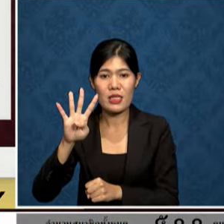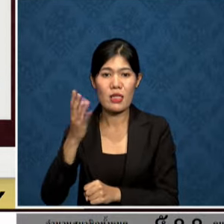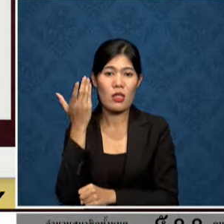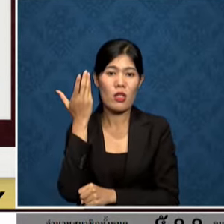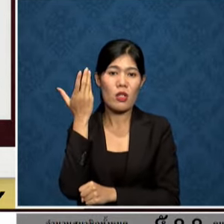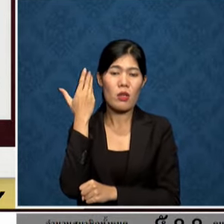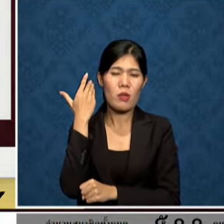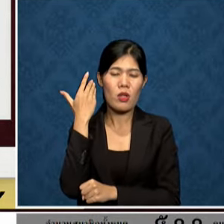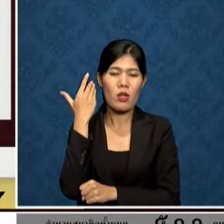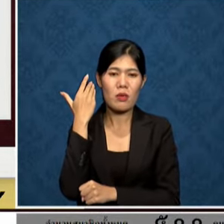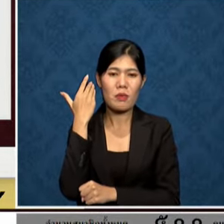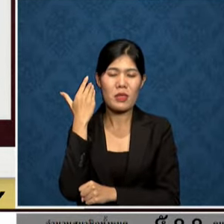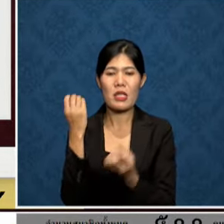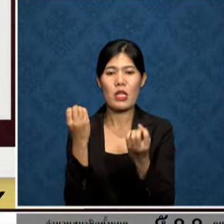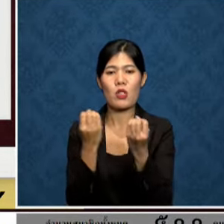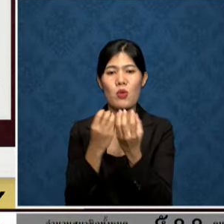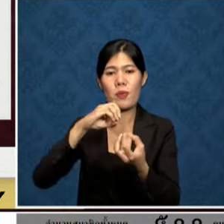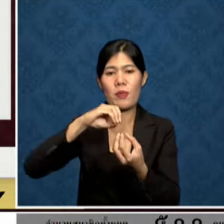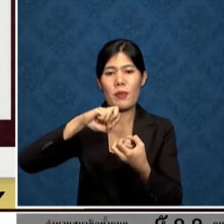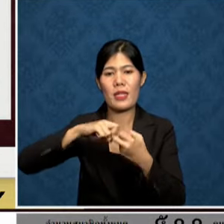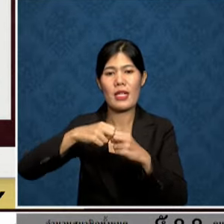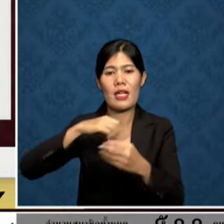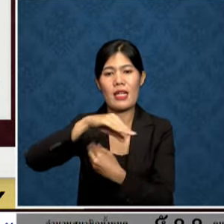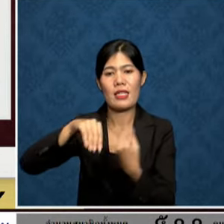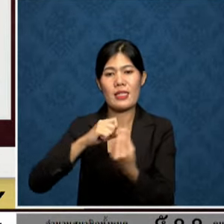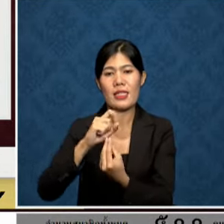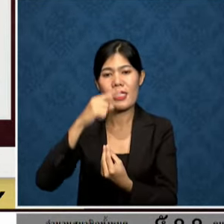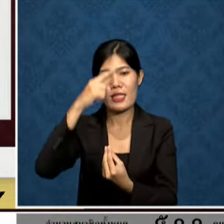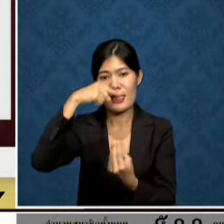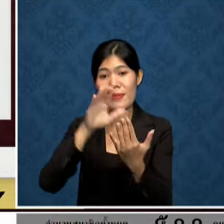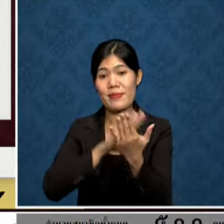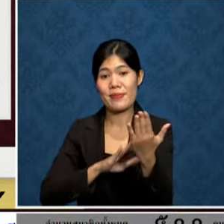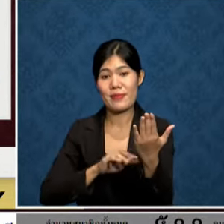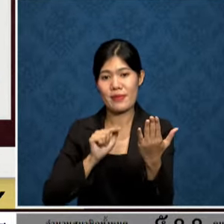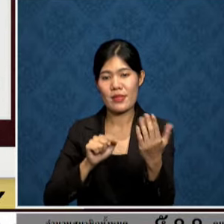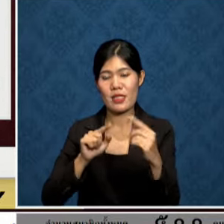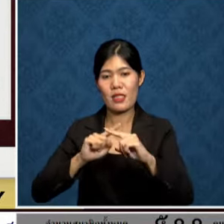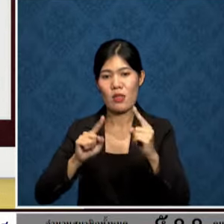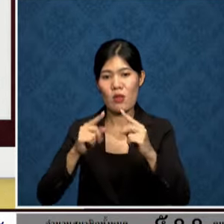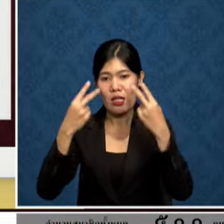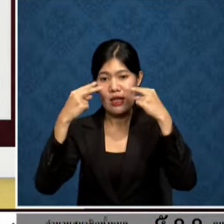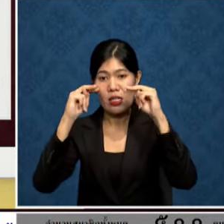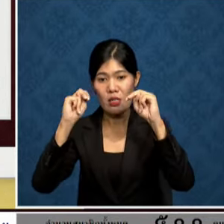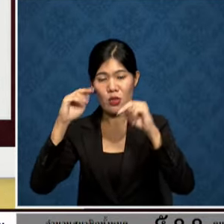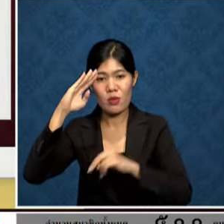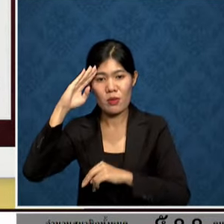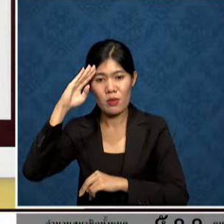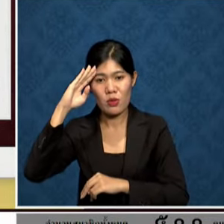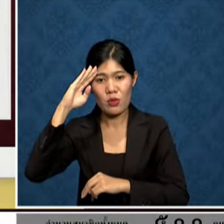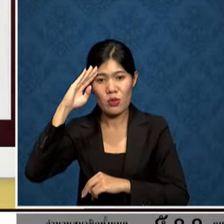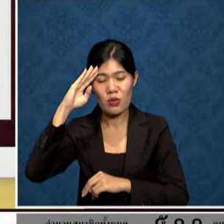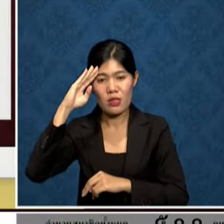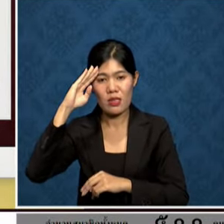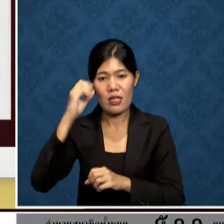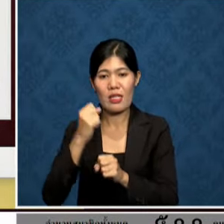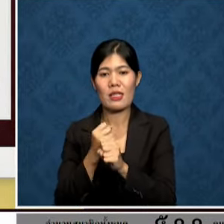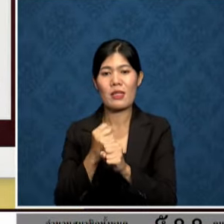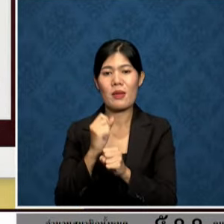ขึ้นขึ้นไปอยู่ที่ประมาณ 57%แล้วนะคะแต่ว่ารัฐบาลประยุทธ์นะคะเป็นคนทุบสถิตินี้ก่อนค่ะไปเมื่อปี 2